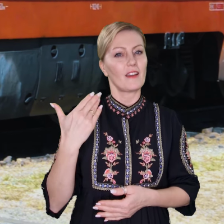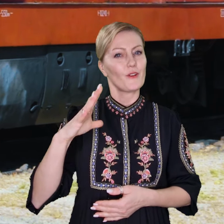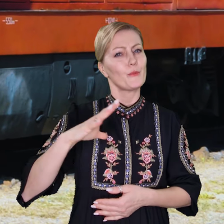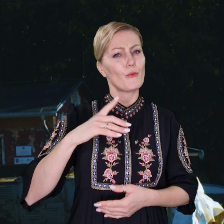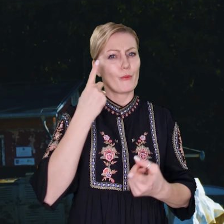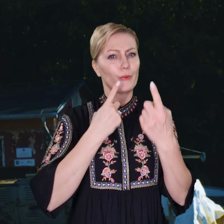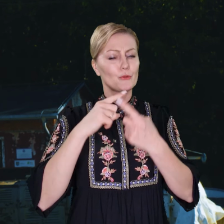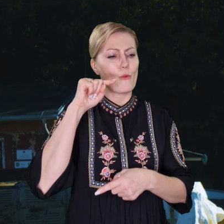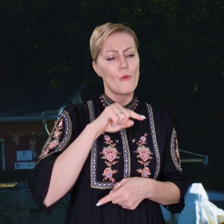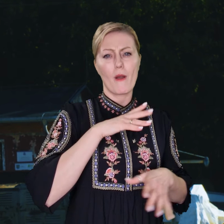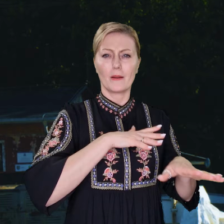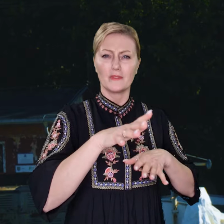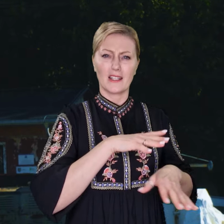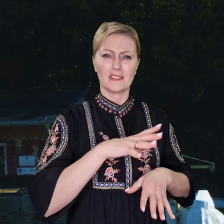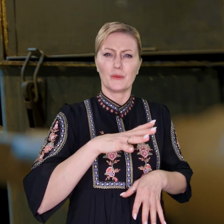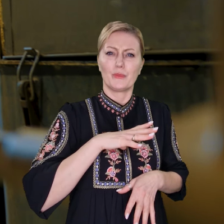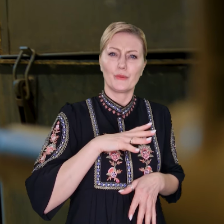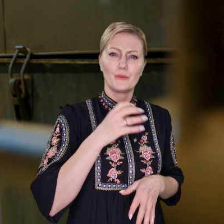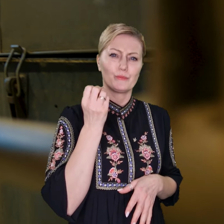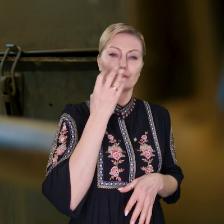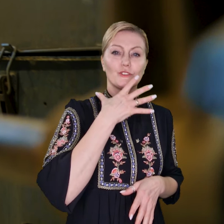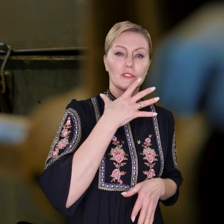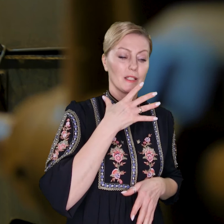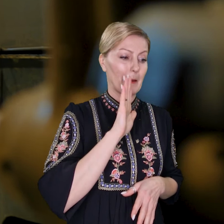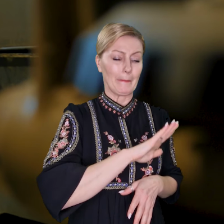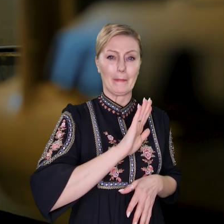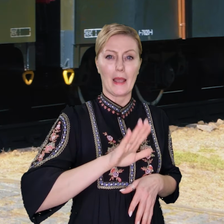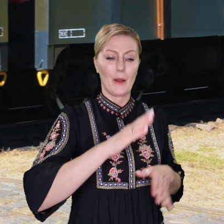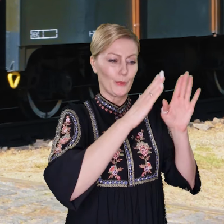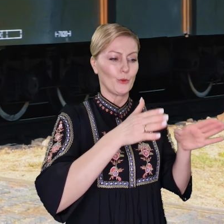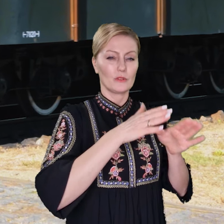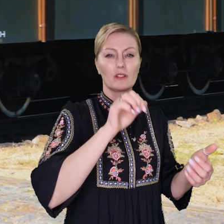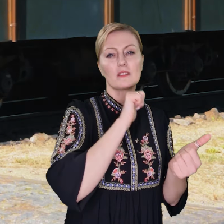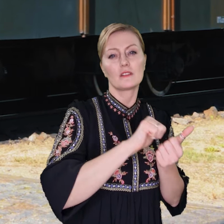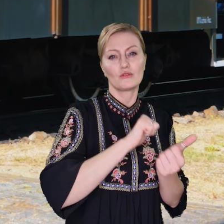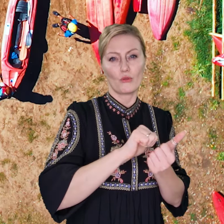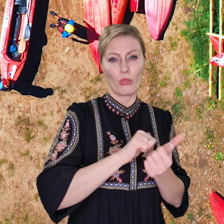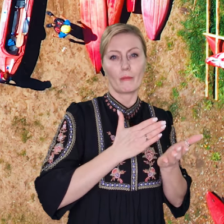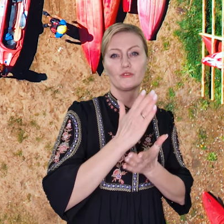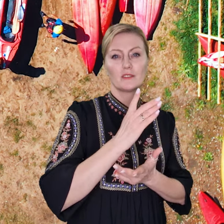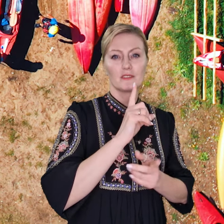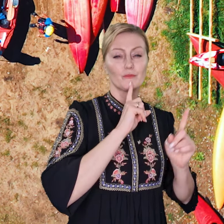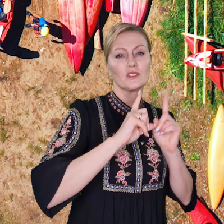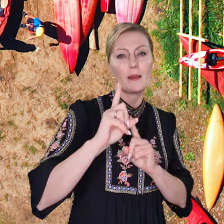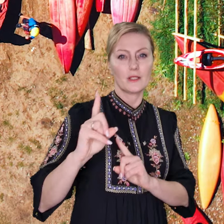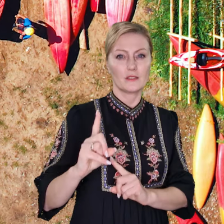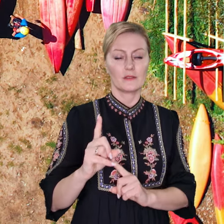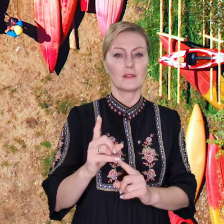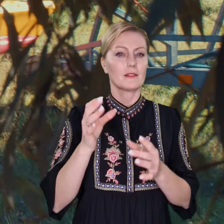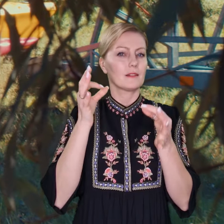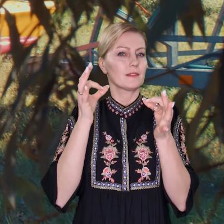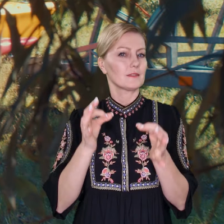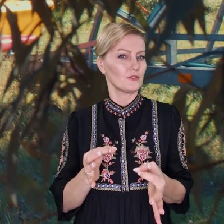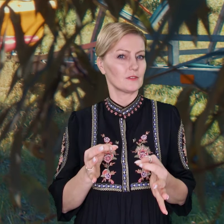Niegdyś uważana była za mityczną krainę brzydkich, poprzemysłowych budynków i zniszczonych, industrialnych reliktów